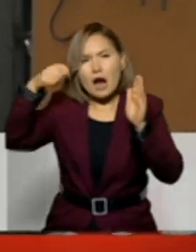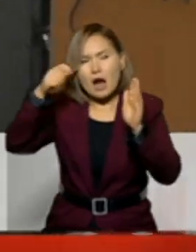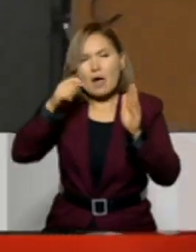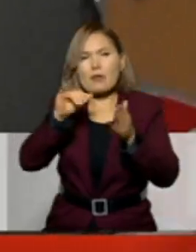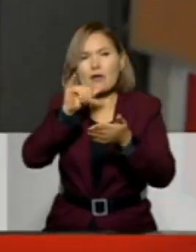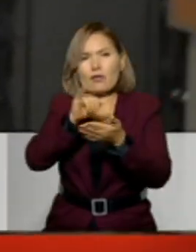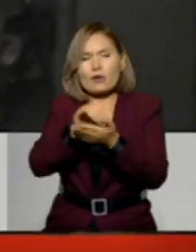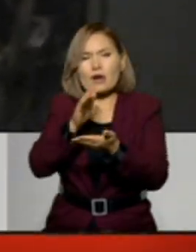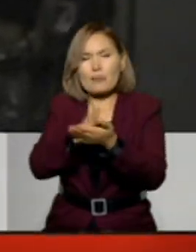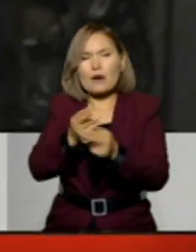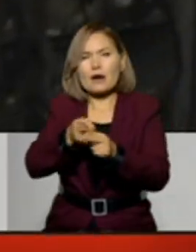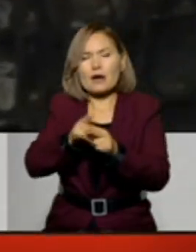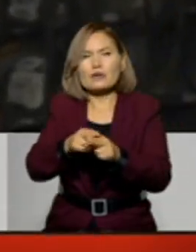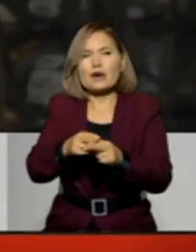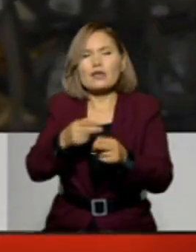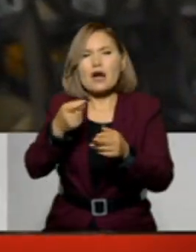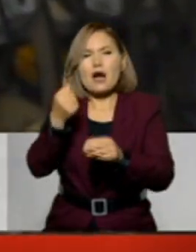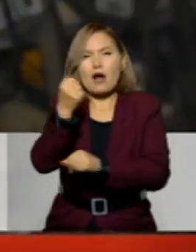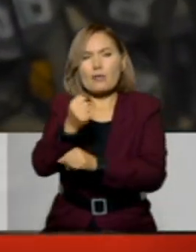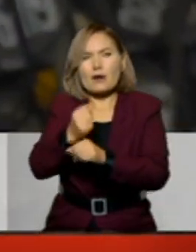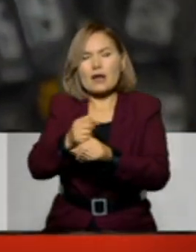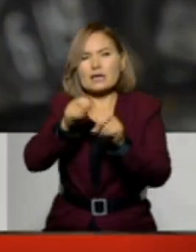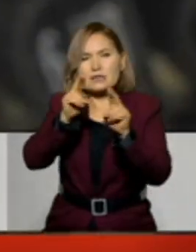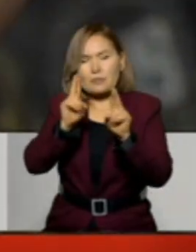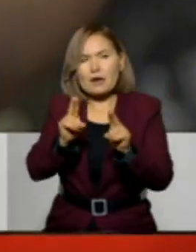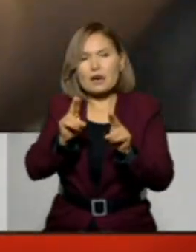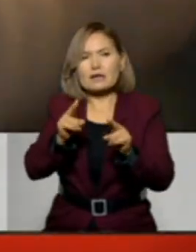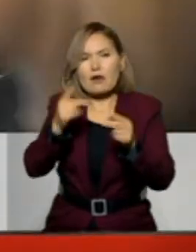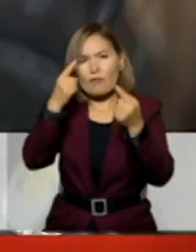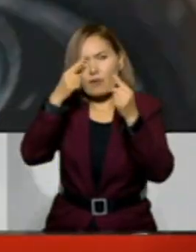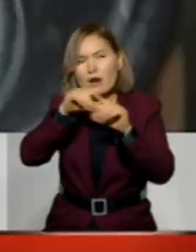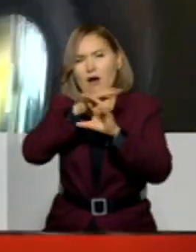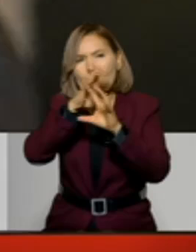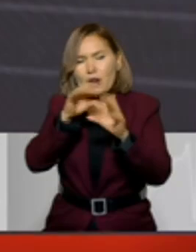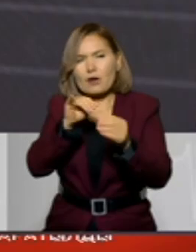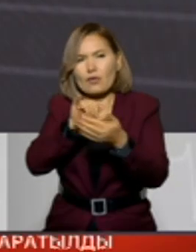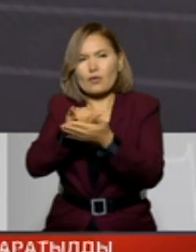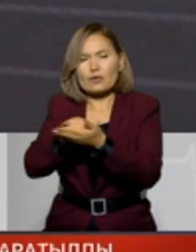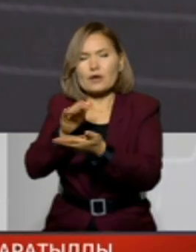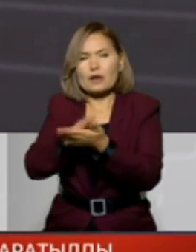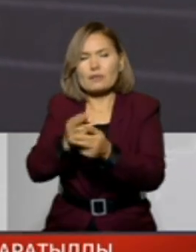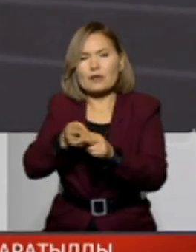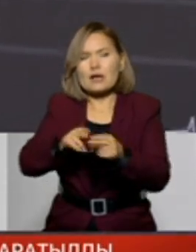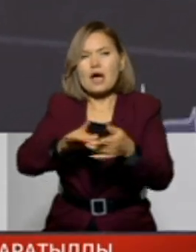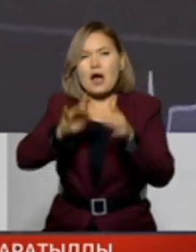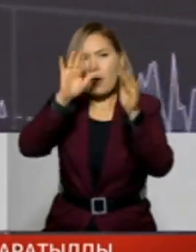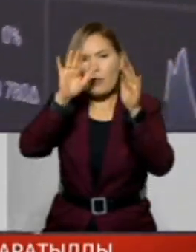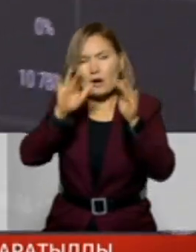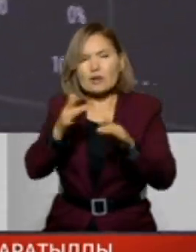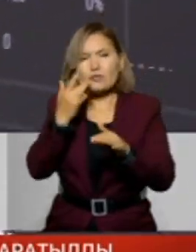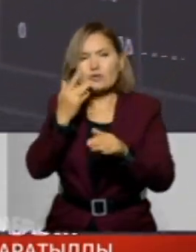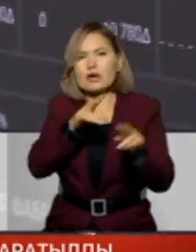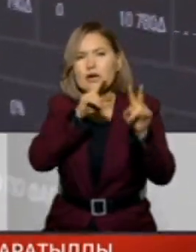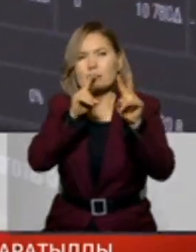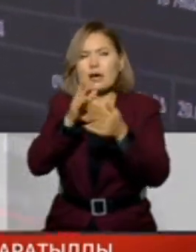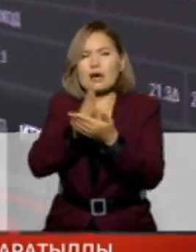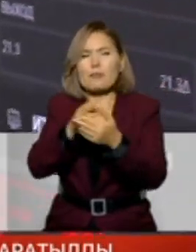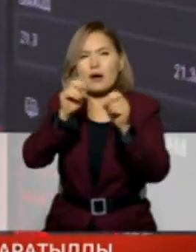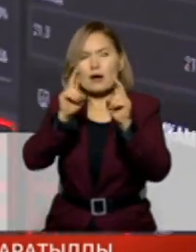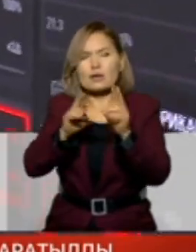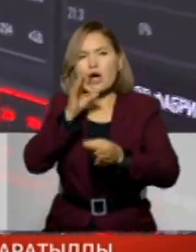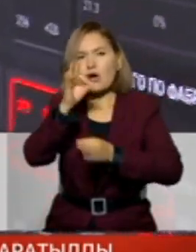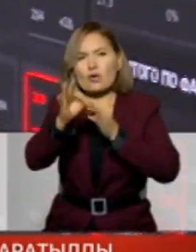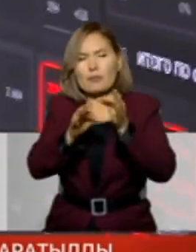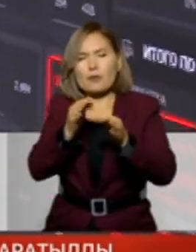камералары және кеншілердің қай жерде жүргенін анықтайтын арнайы құрылғы орнатылған. Бұның бәрін мына диспетчерлік талдау орталығында мамандар